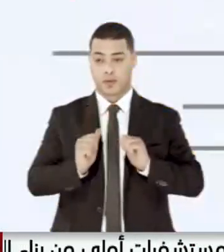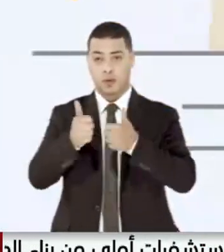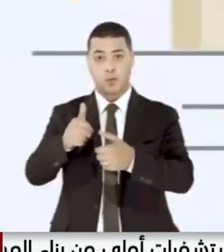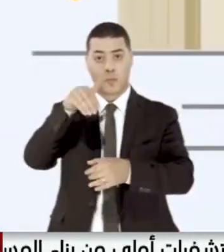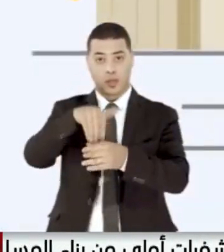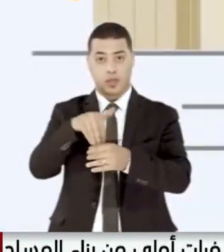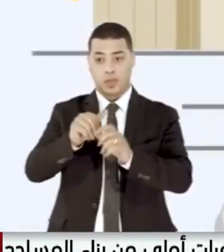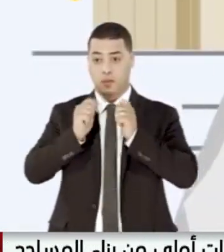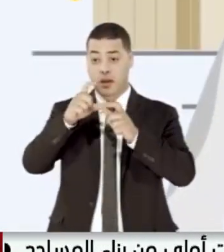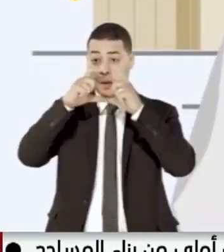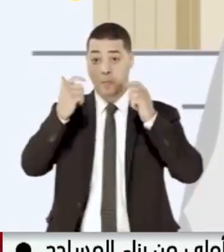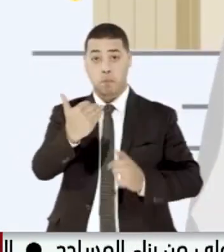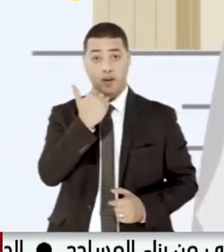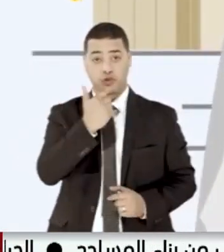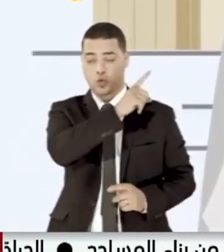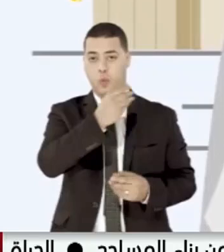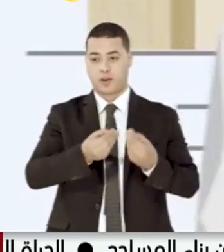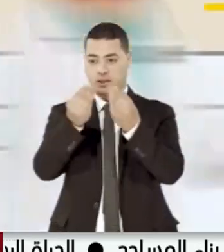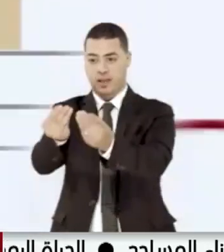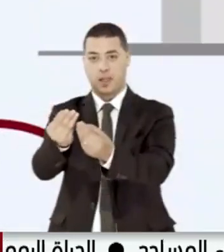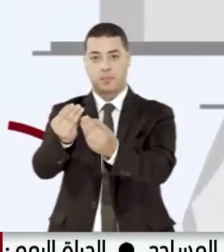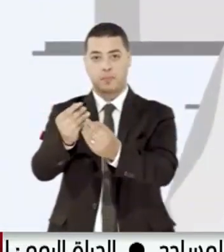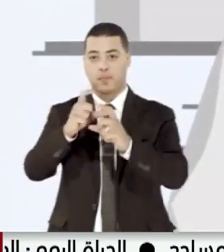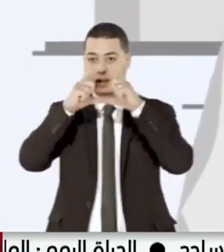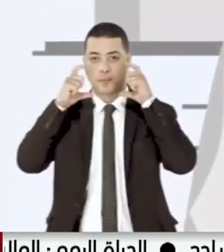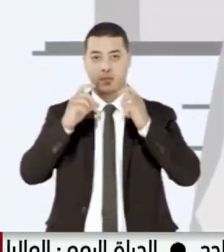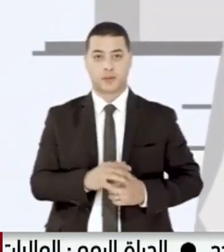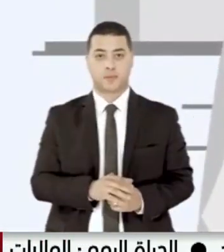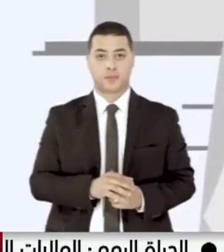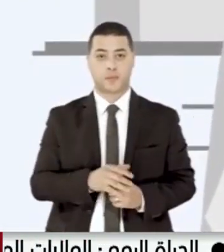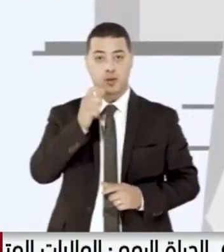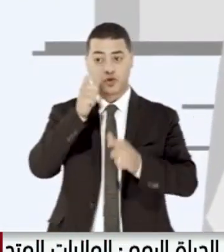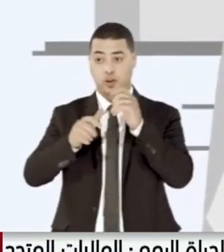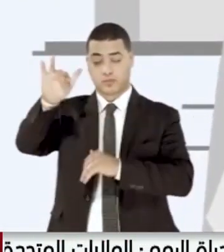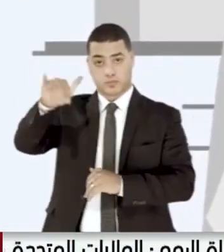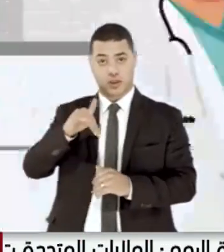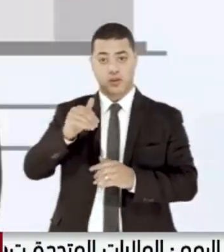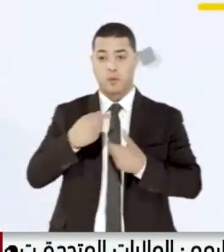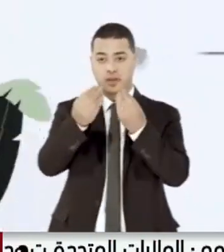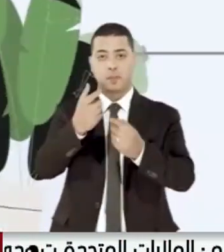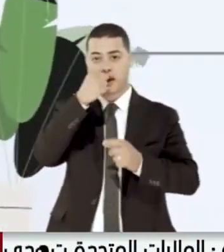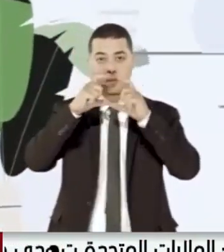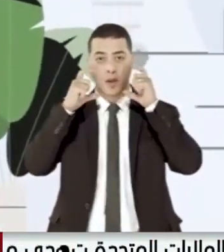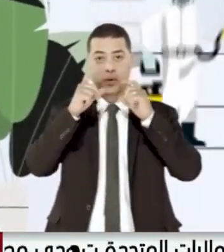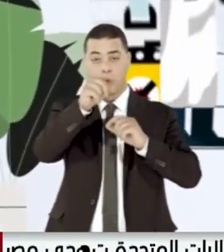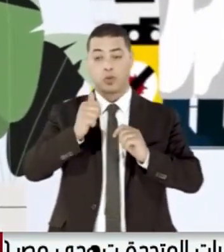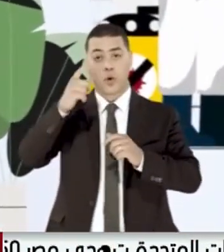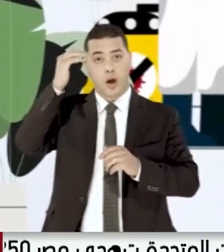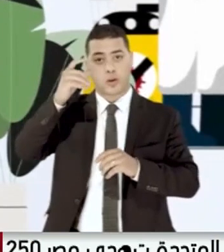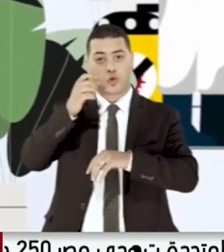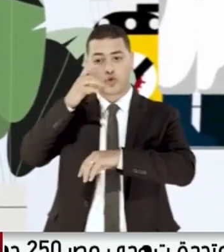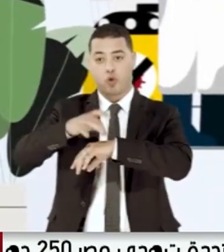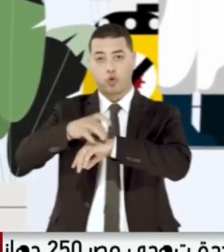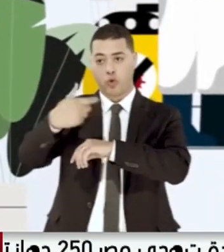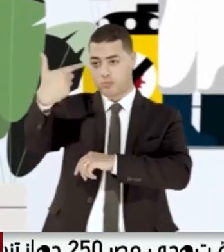وانت داخل المجمع الانتخابي لو مش لابس كمامة هنديلك كمامة، وهيكون في مختص يكشف على درجة حرارتك. بعدها هتروح على